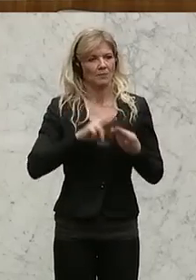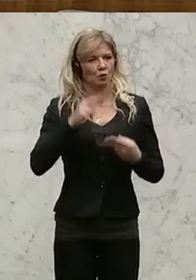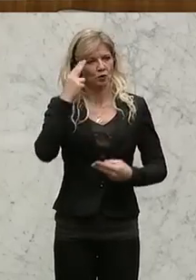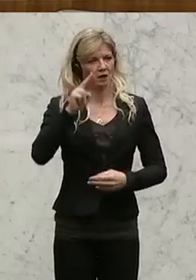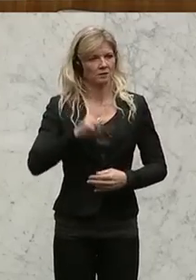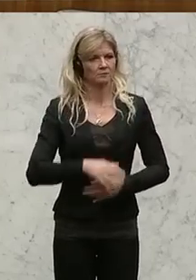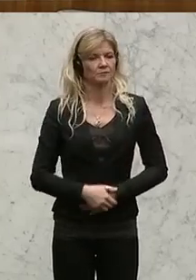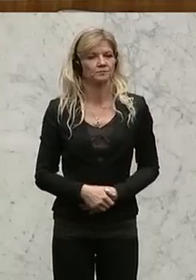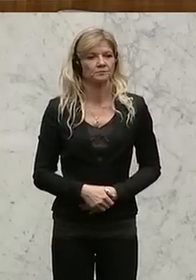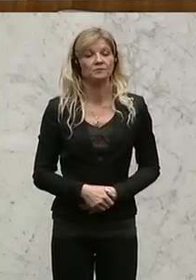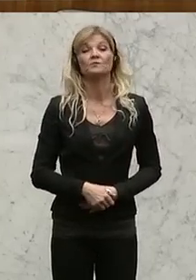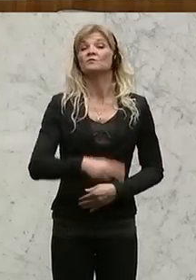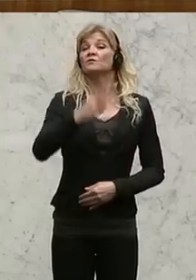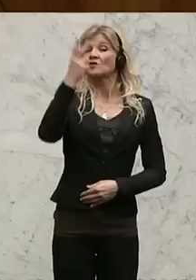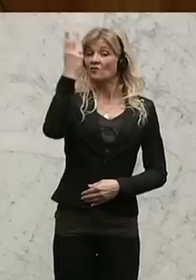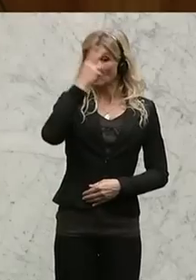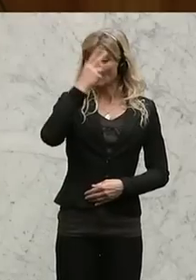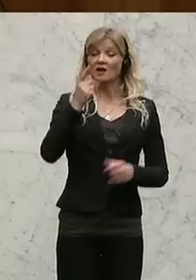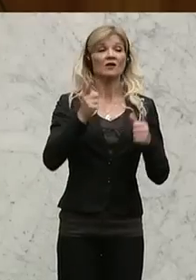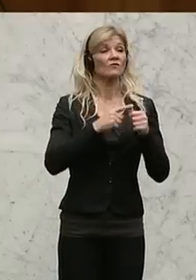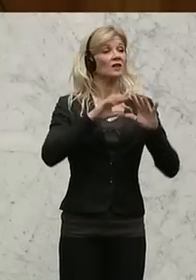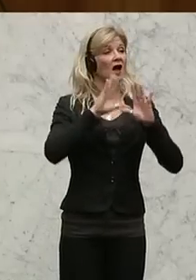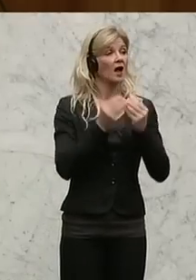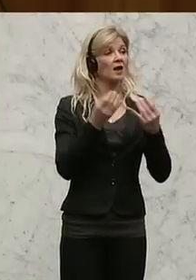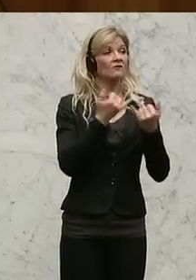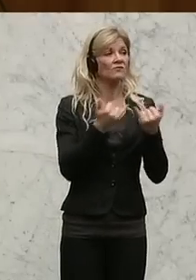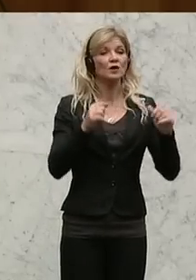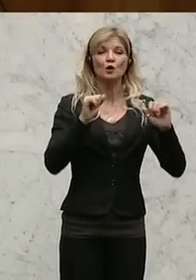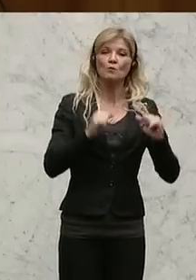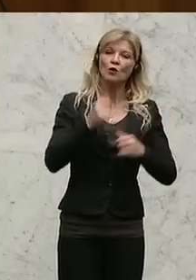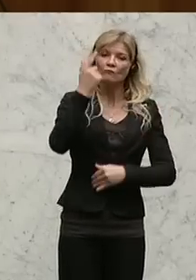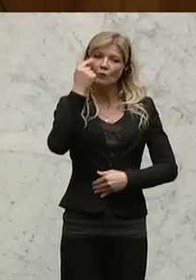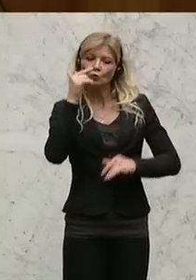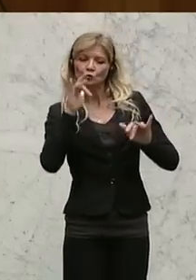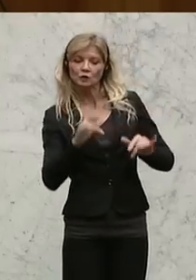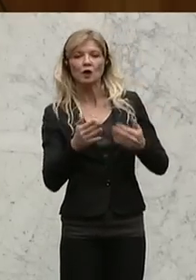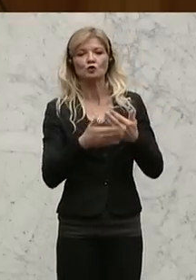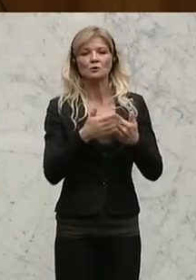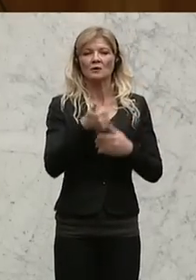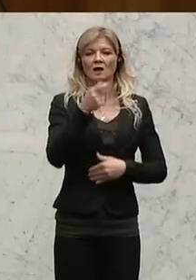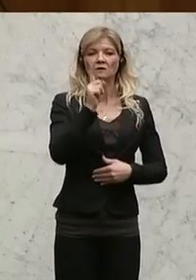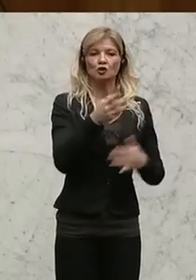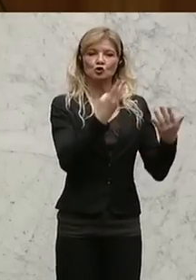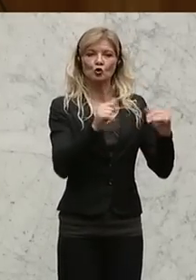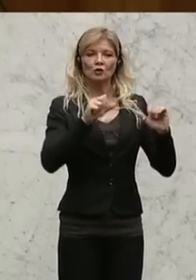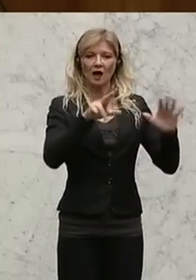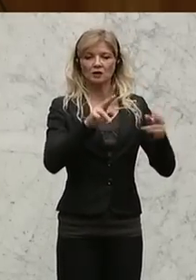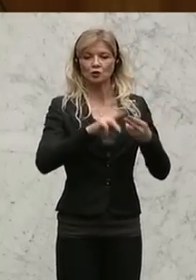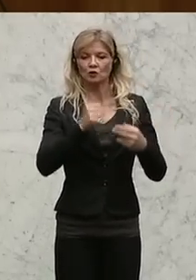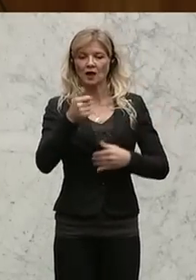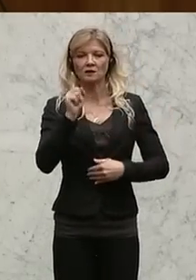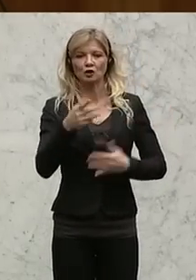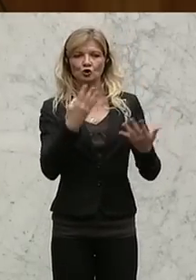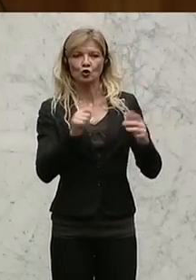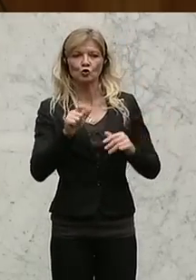Auch wenn man alle möglichen Interpretationen hernimmt, nämlich dass 1918, 1972